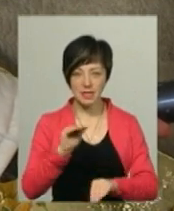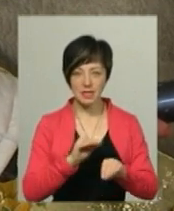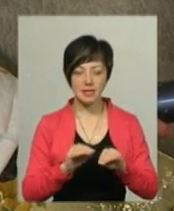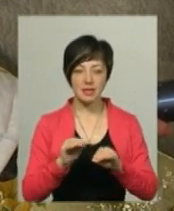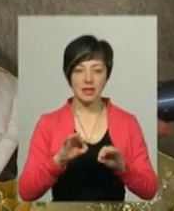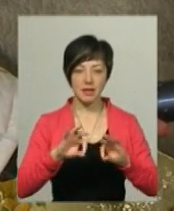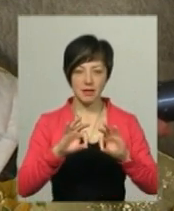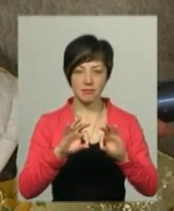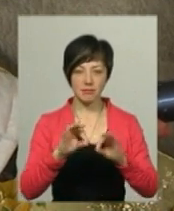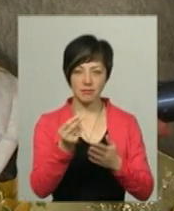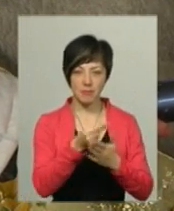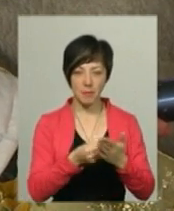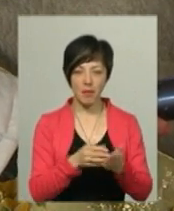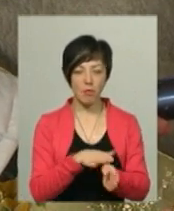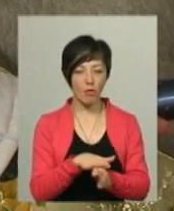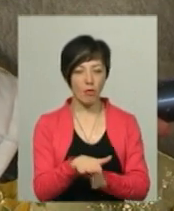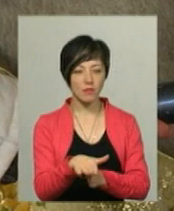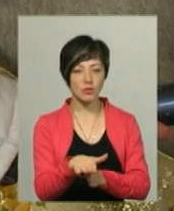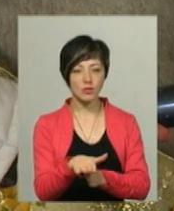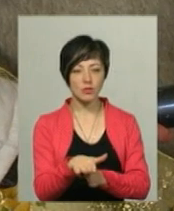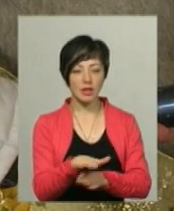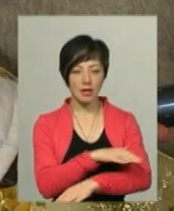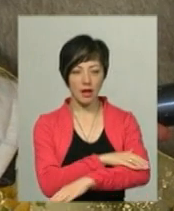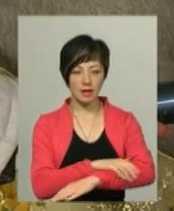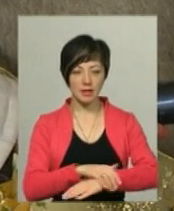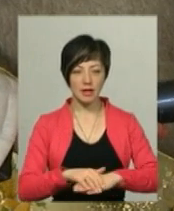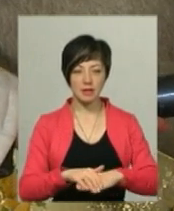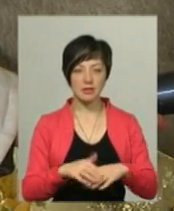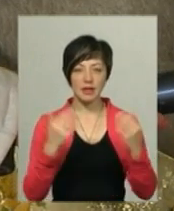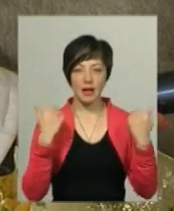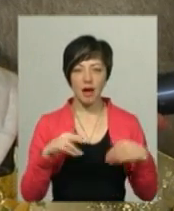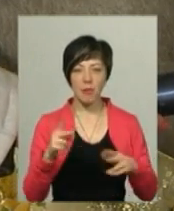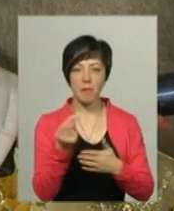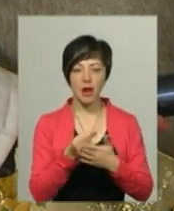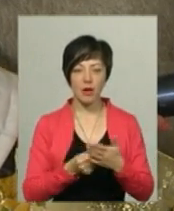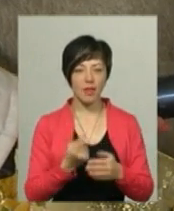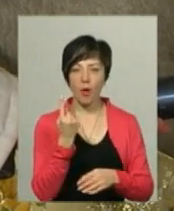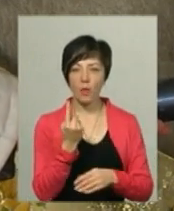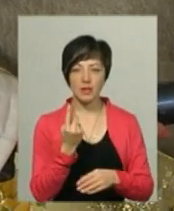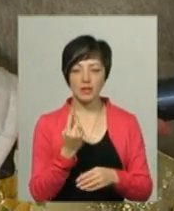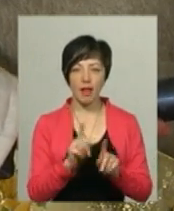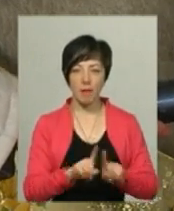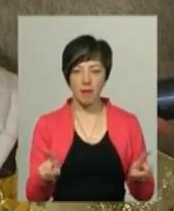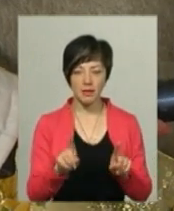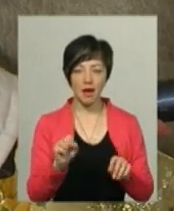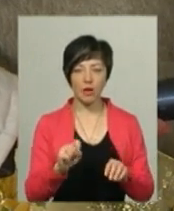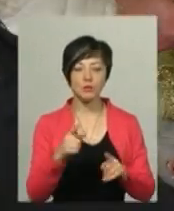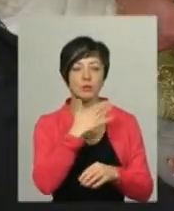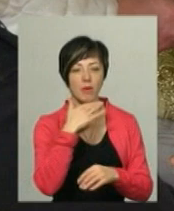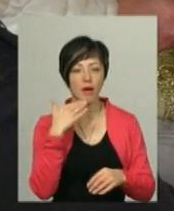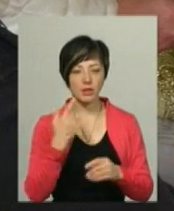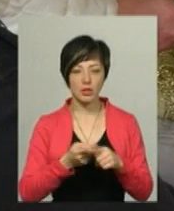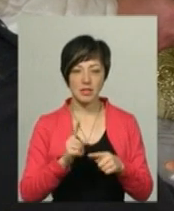яка повністю накладається на тіло, як архітектурний малюнок. Тобто не один якийсь елемент, а дуже багато.